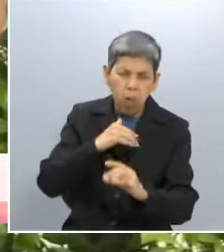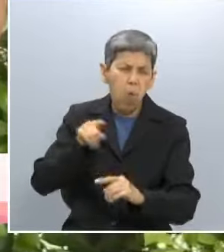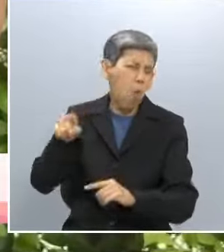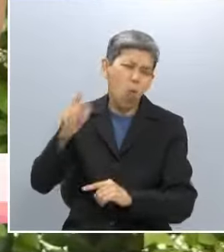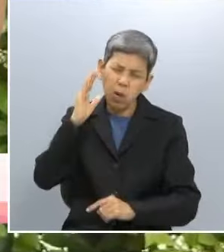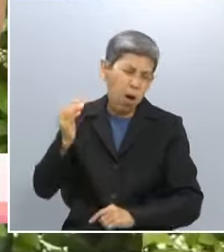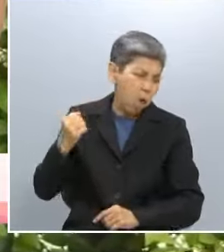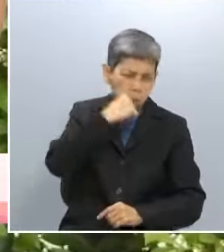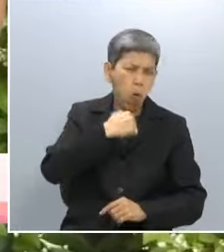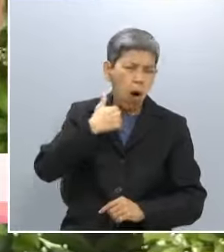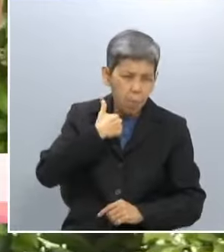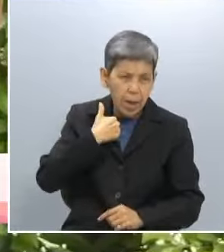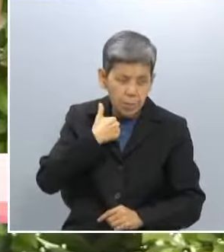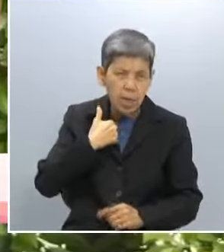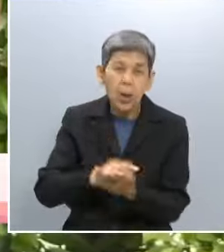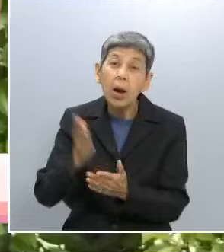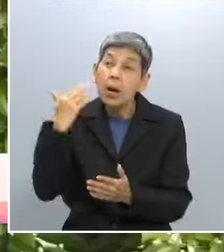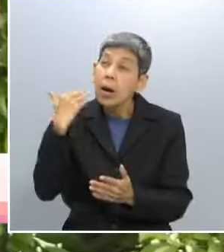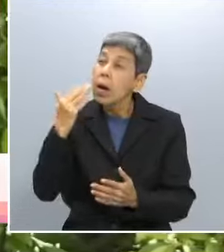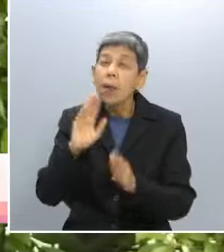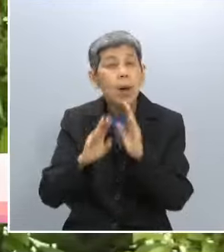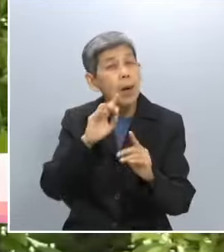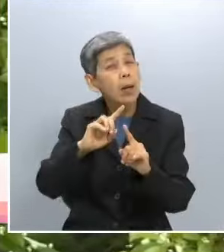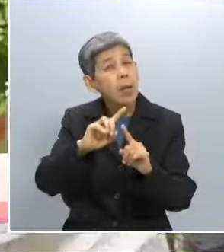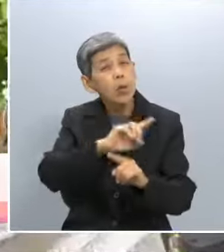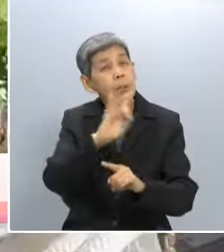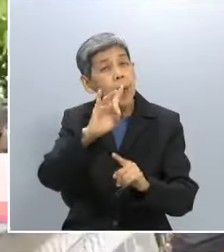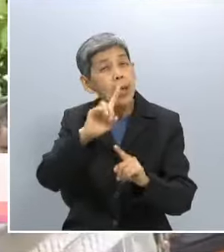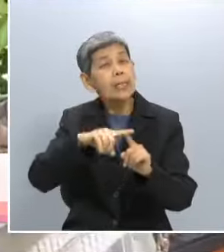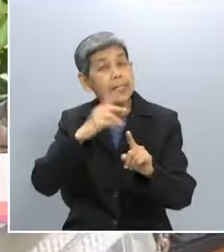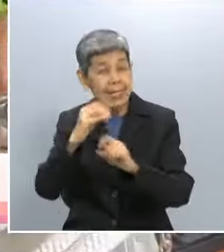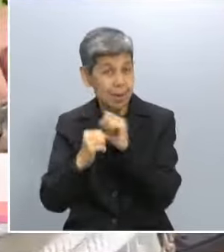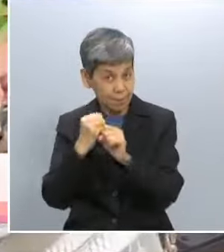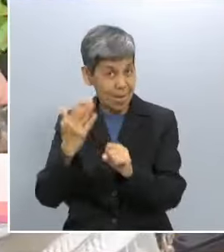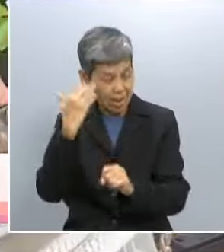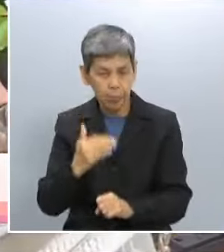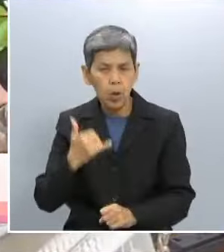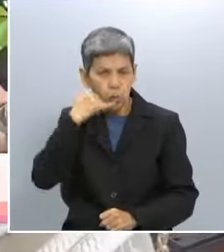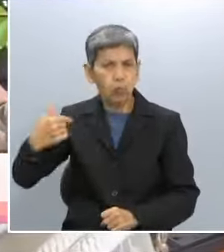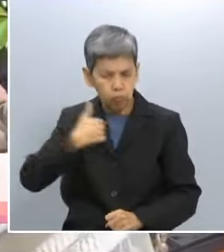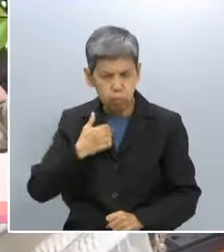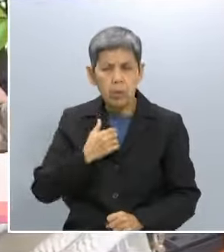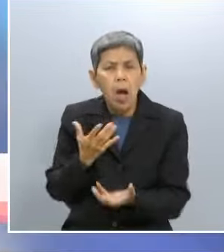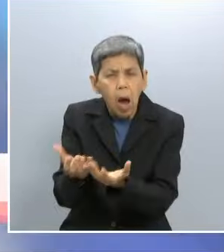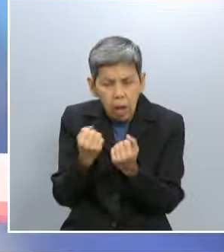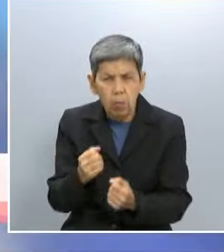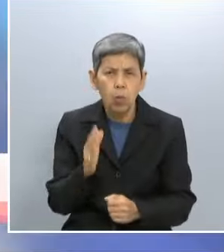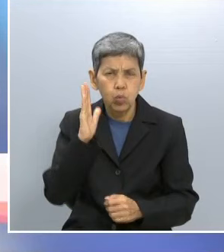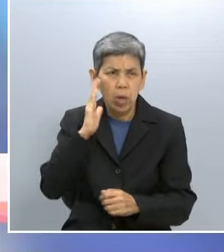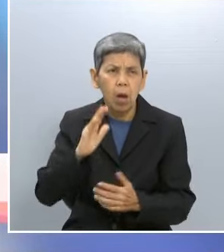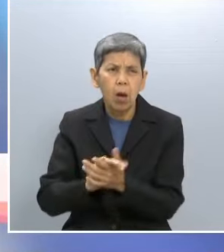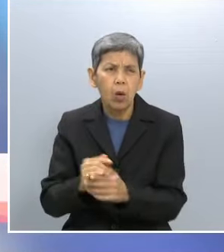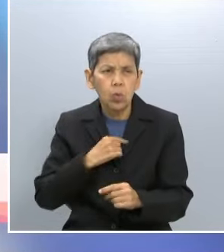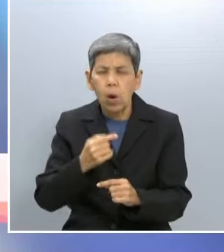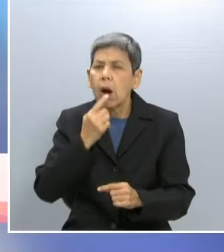ายมีเหตุการณ์นึงเกิดขึ้นเมื่อช่วงประมาณ8กรกฎาคมปีที่แล้วนุ่นโทรมาหาตนให้ไปรับเพราะว่าถูกทอยทำร้ายร่างกาย